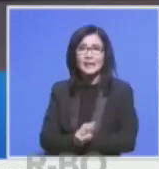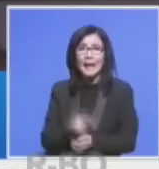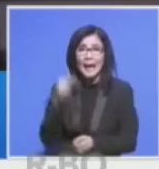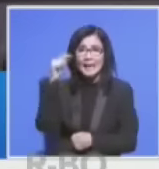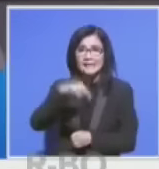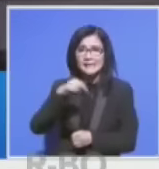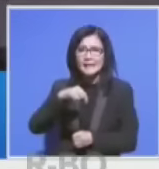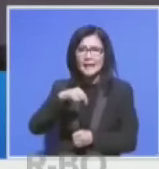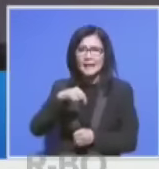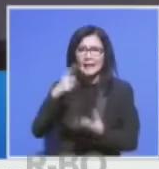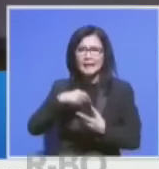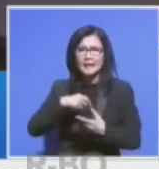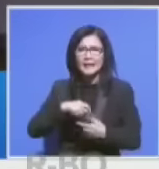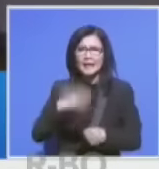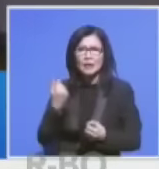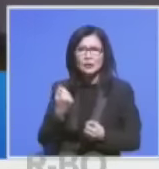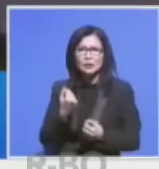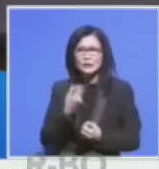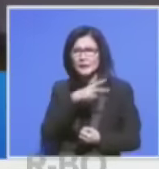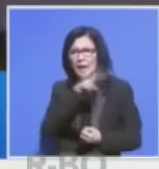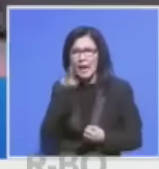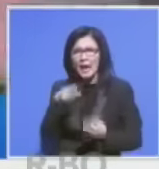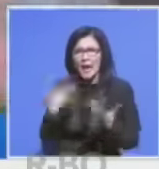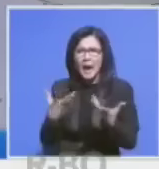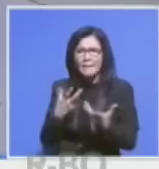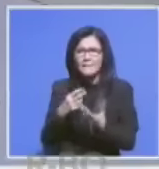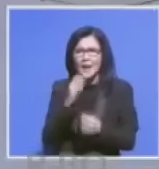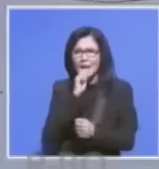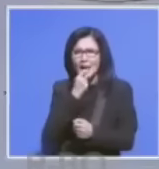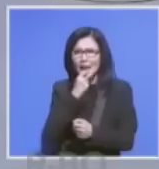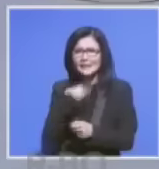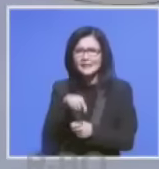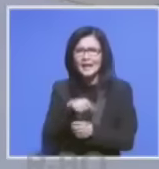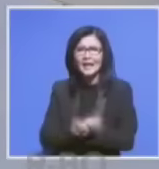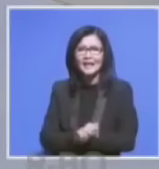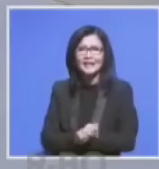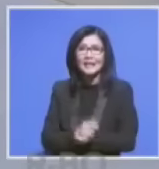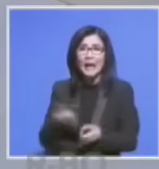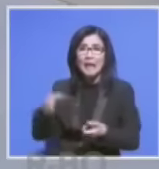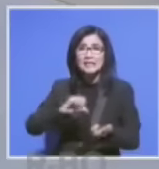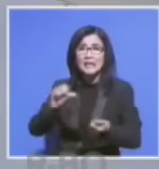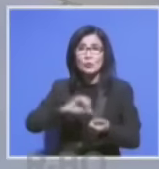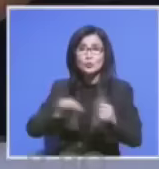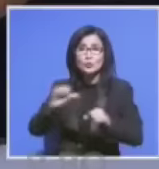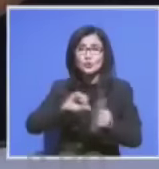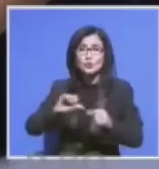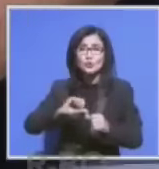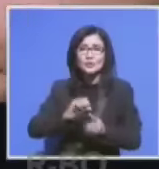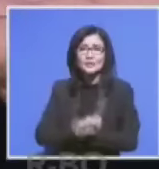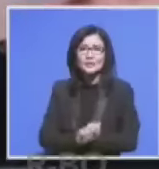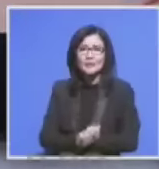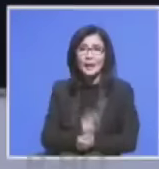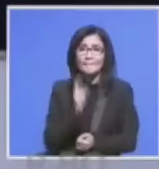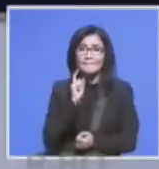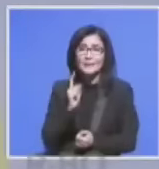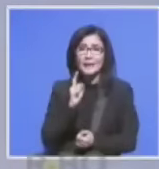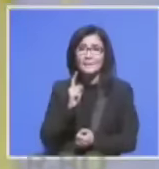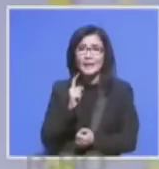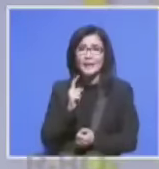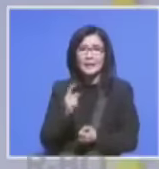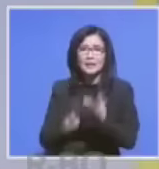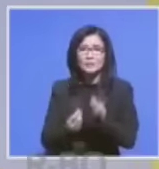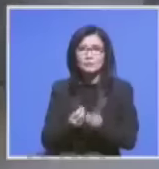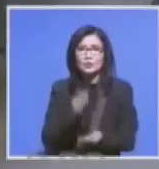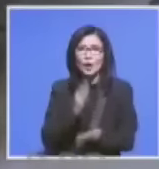kita akan langsung bongkar rahasia ayam saus baladonya yang spesial banget. Pertama-tama kita rebus